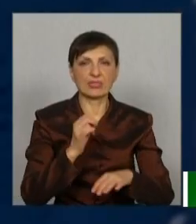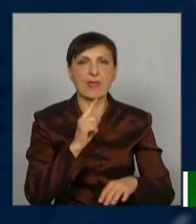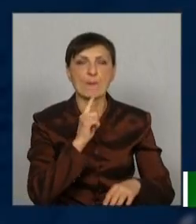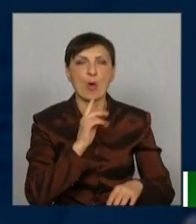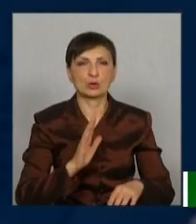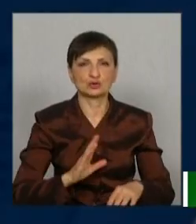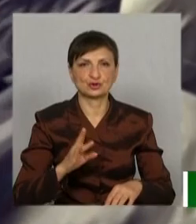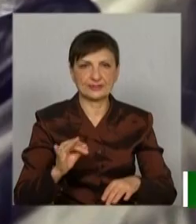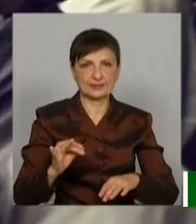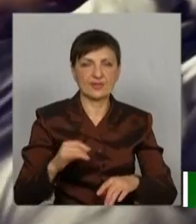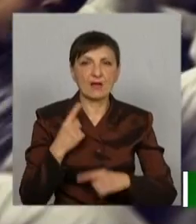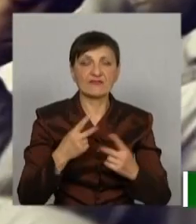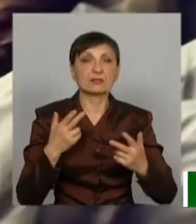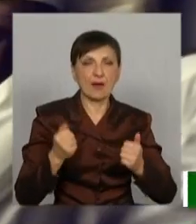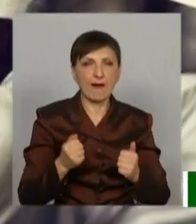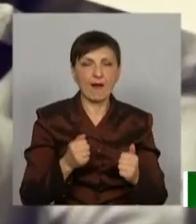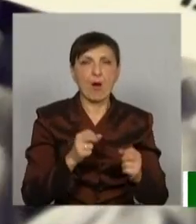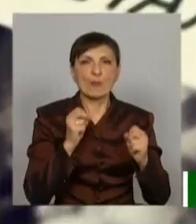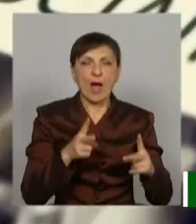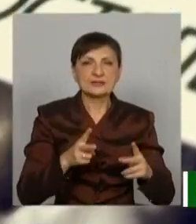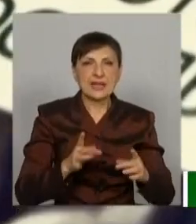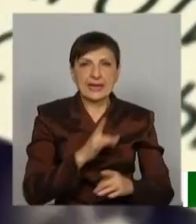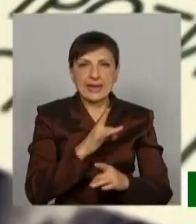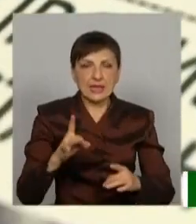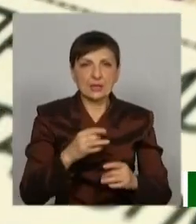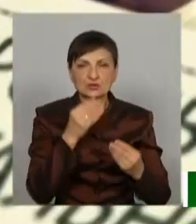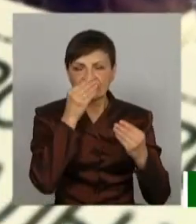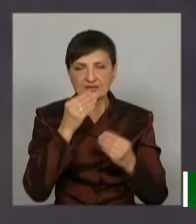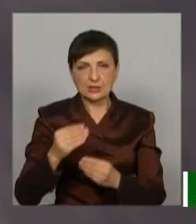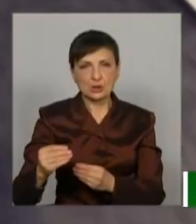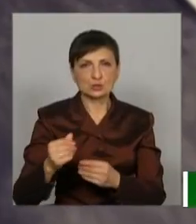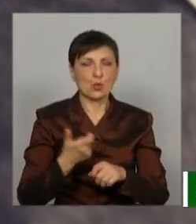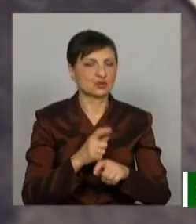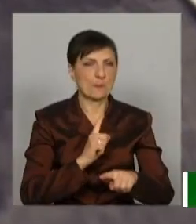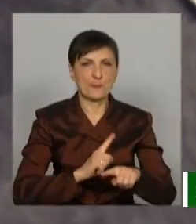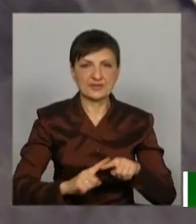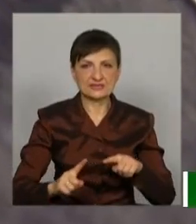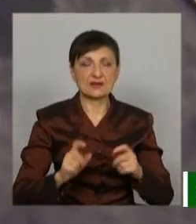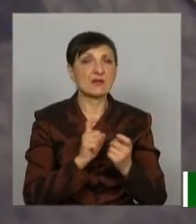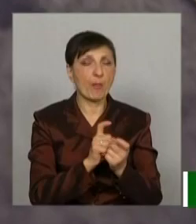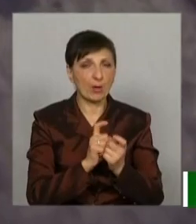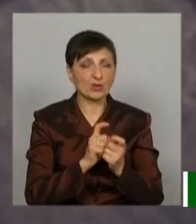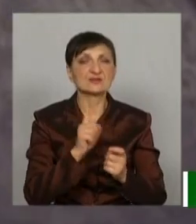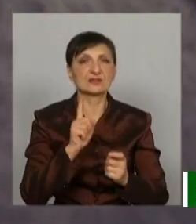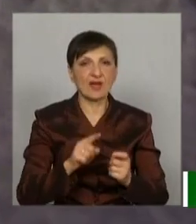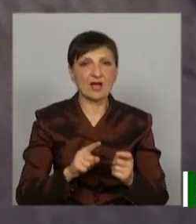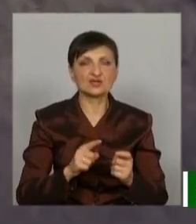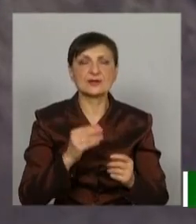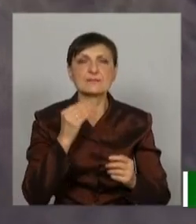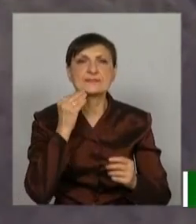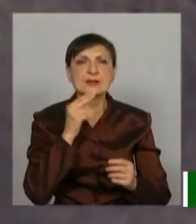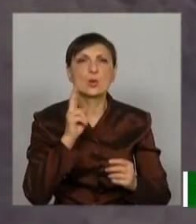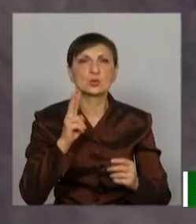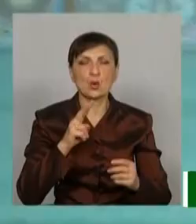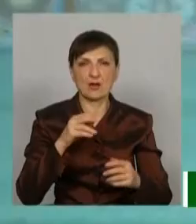смаилова говорит что деструктивный контент стал вирусным который распространяется очень быстро и бороться с ним даже высоко квалифицированные и